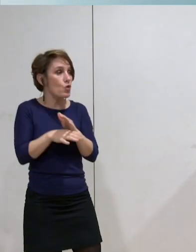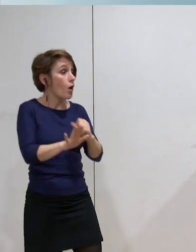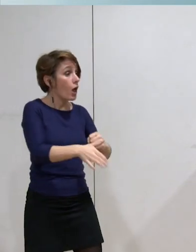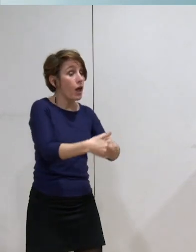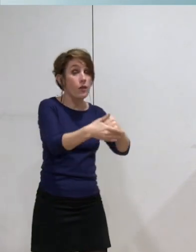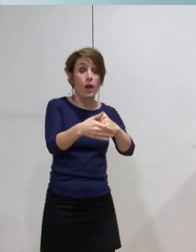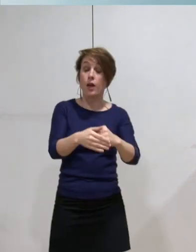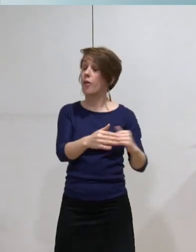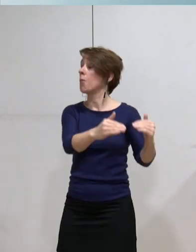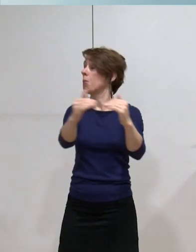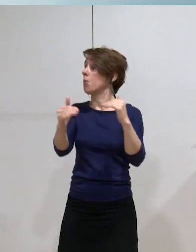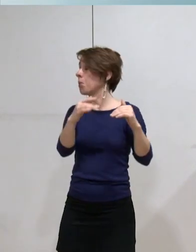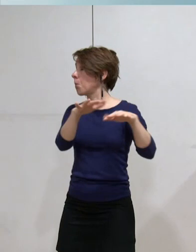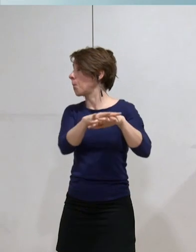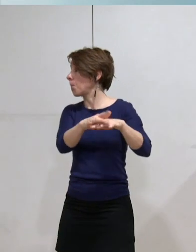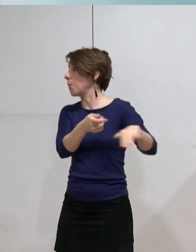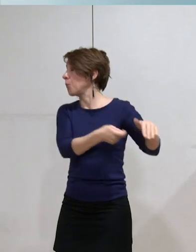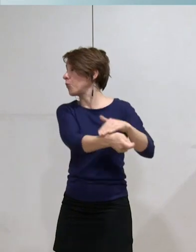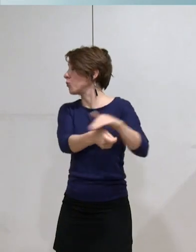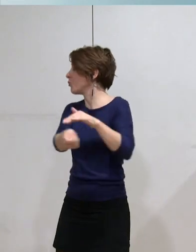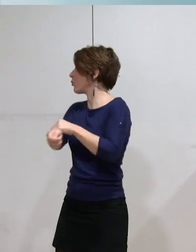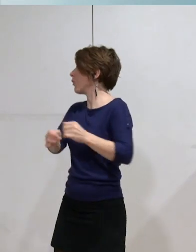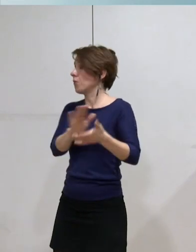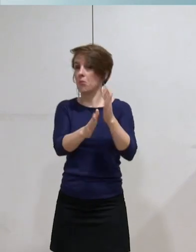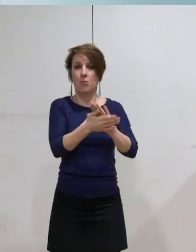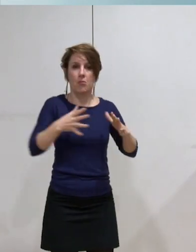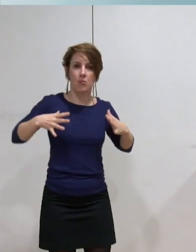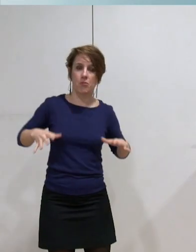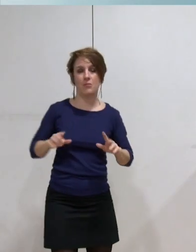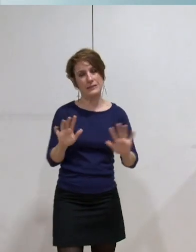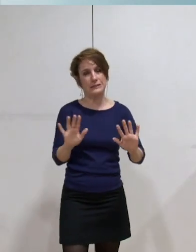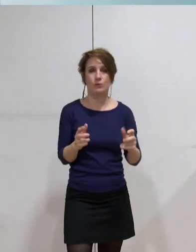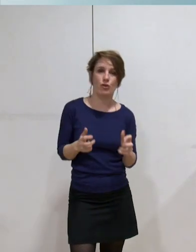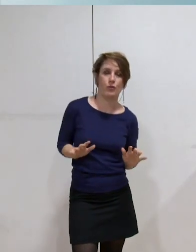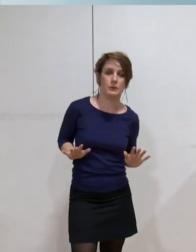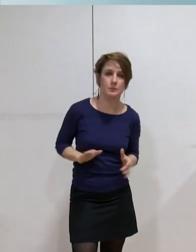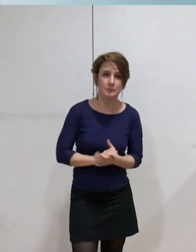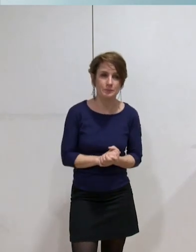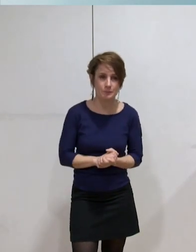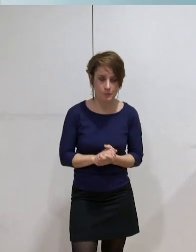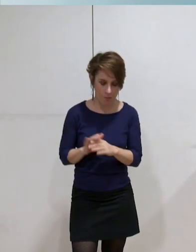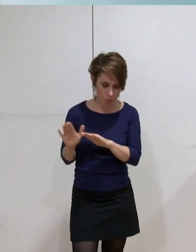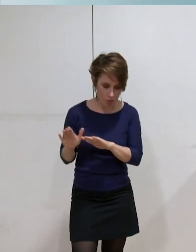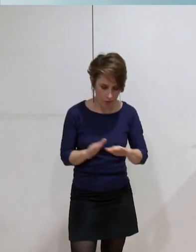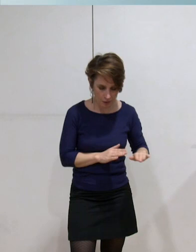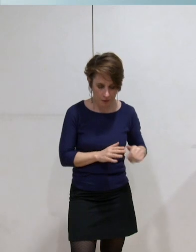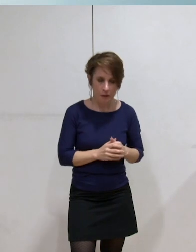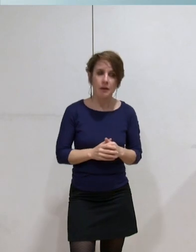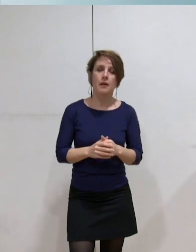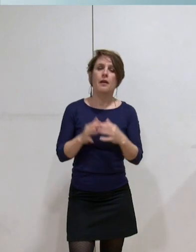forme d'examen si j'ose dire aux familles ensuite sur les propos les